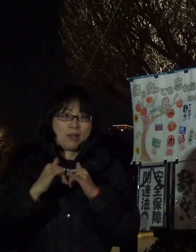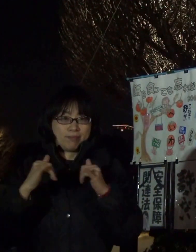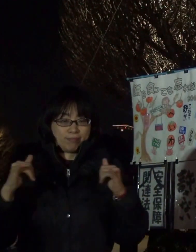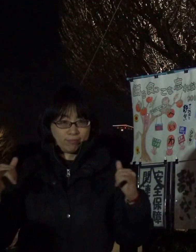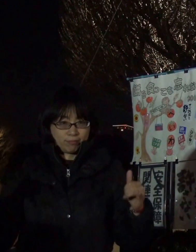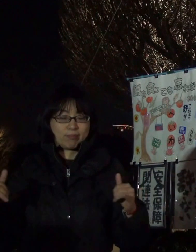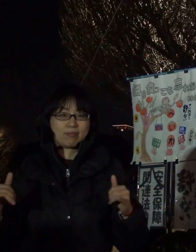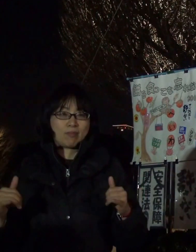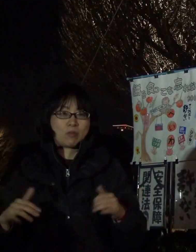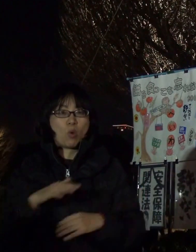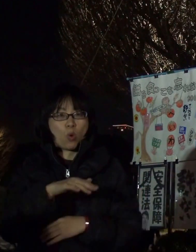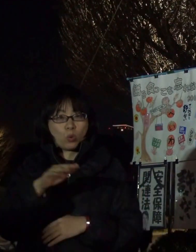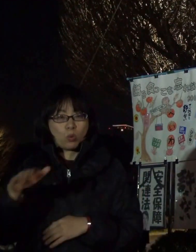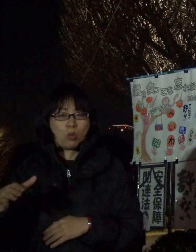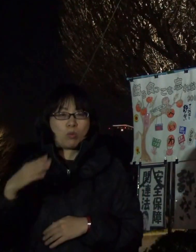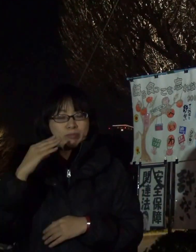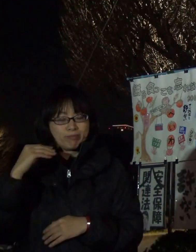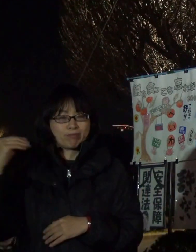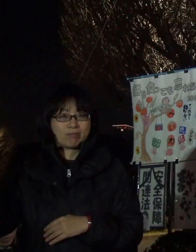ママデモでは